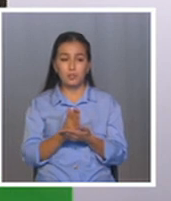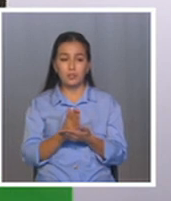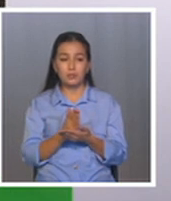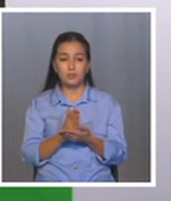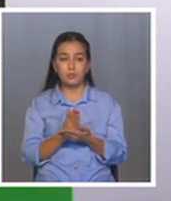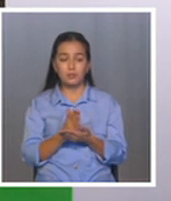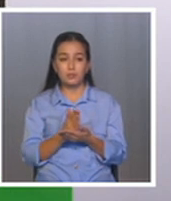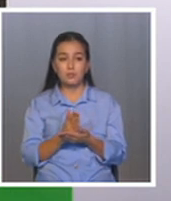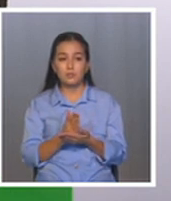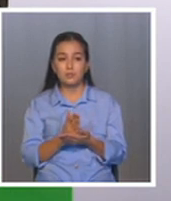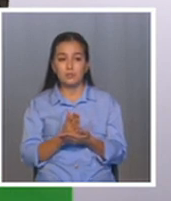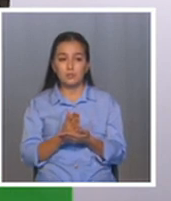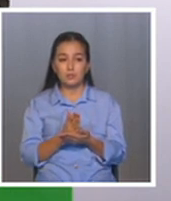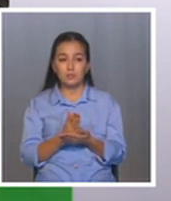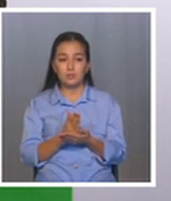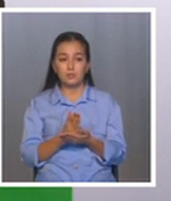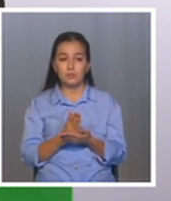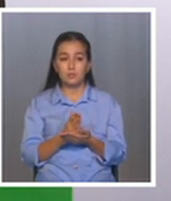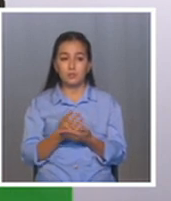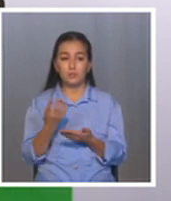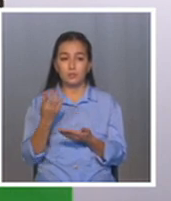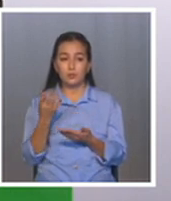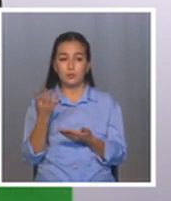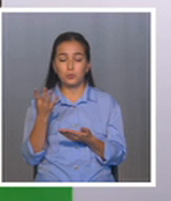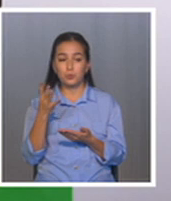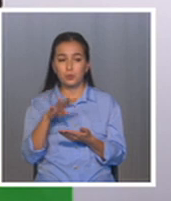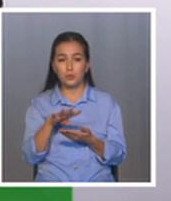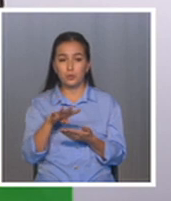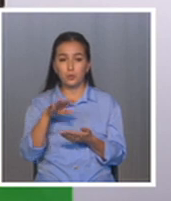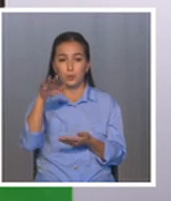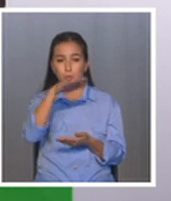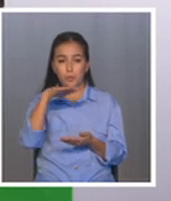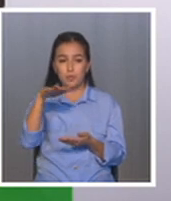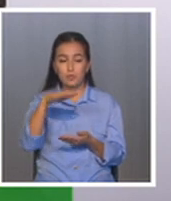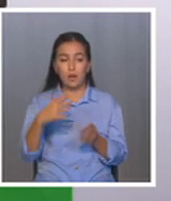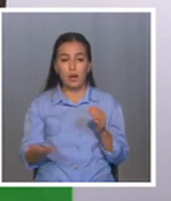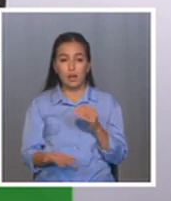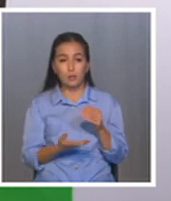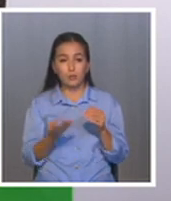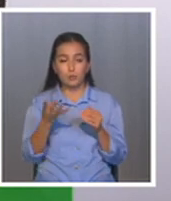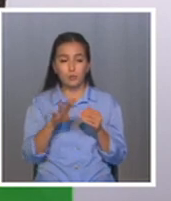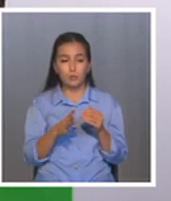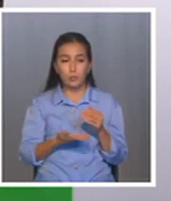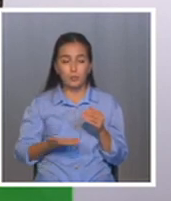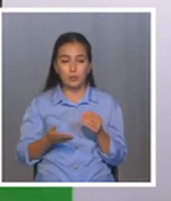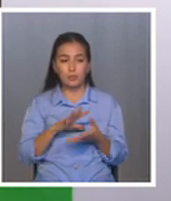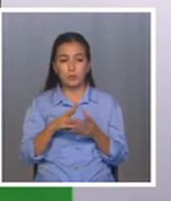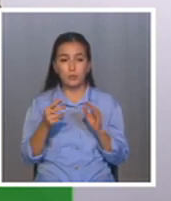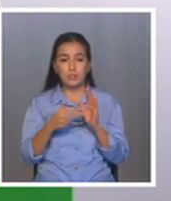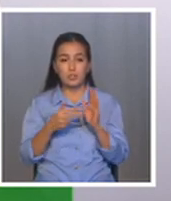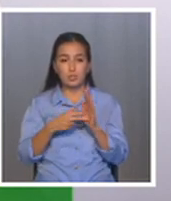2 табаны. Төбесінде 4 төбесі және тағы да 4 төбесінде 8 төбесі